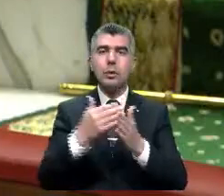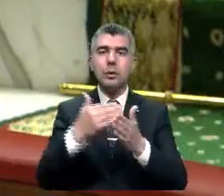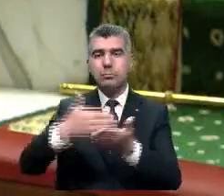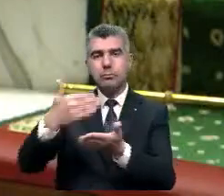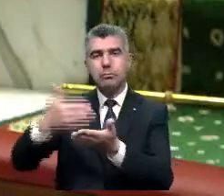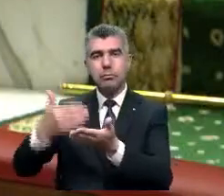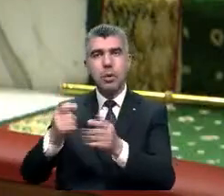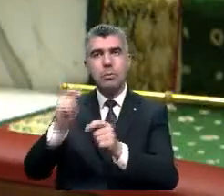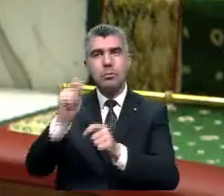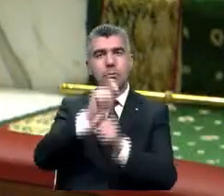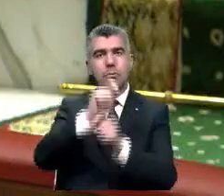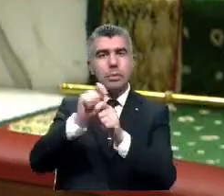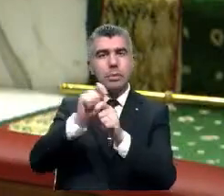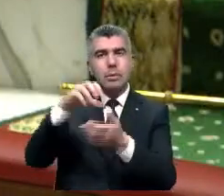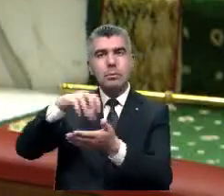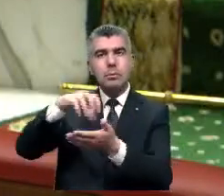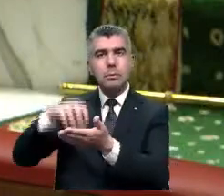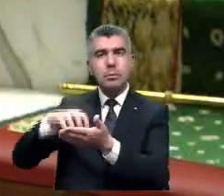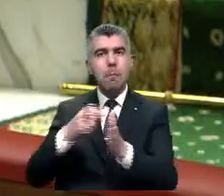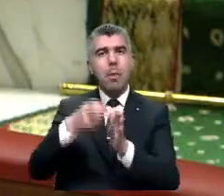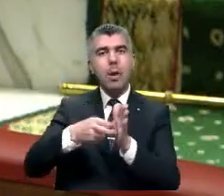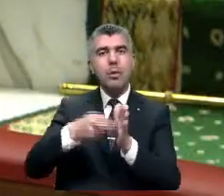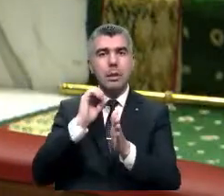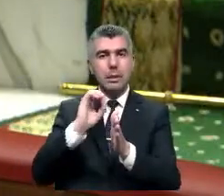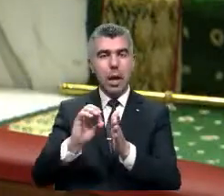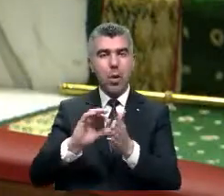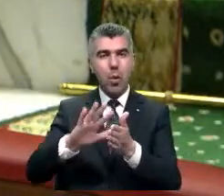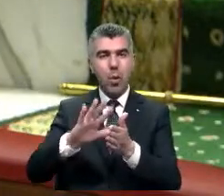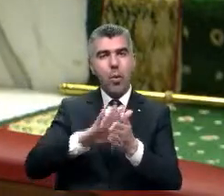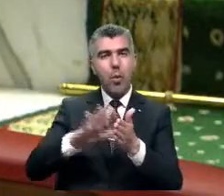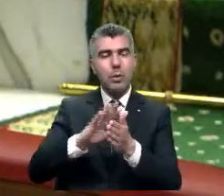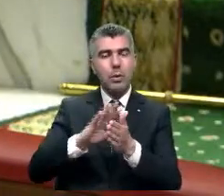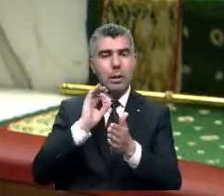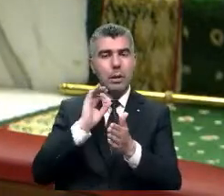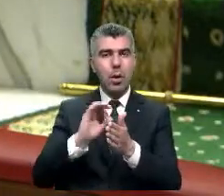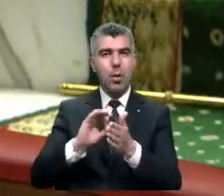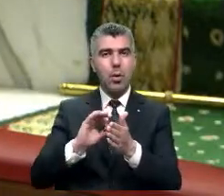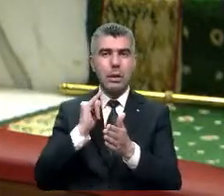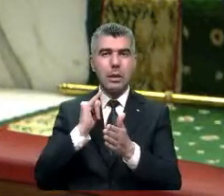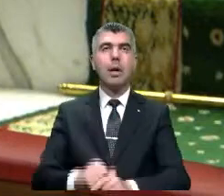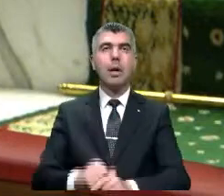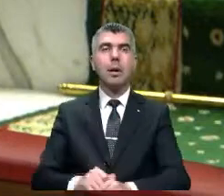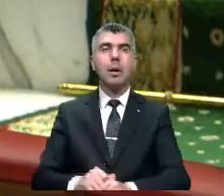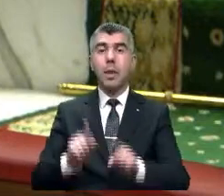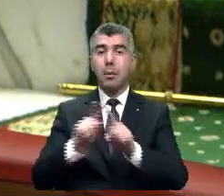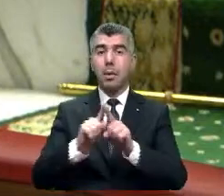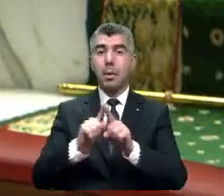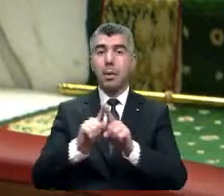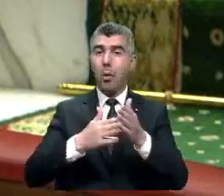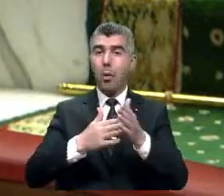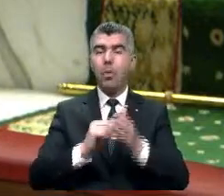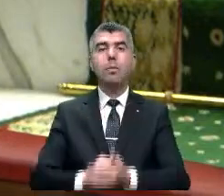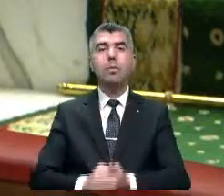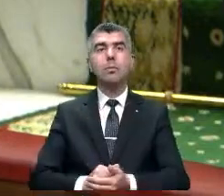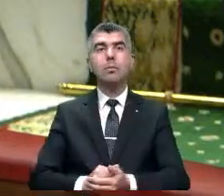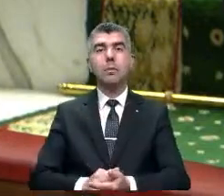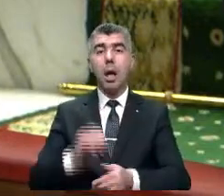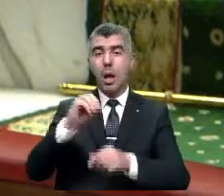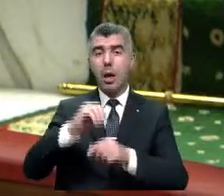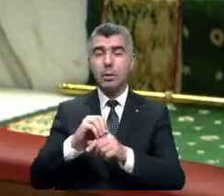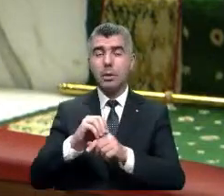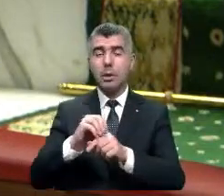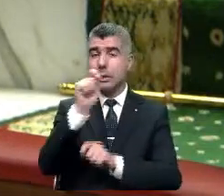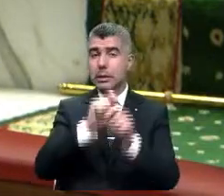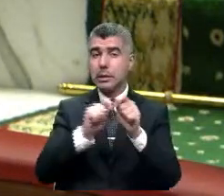المحطات السكاكية وتحديث التجهيزات المرتبطة بها والرفع من مستوى سلامتها وفعاليتها عفوا. كما عمل